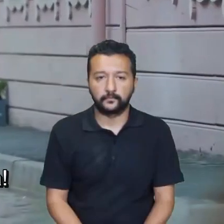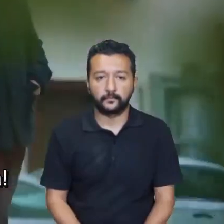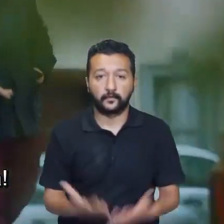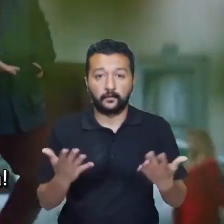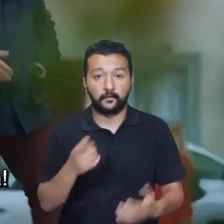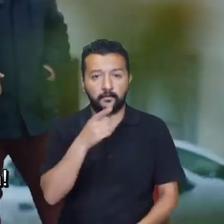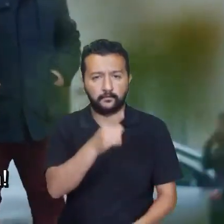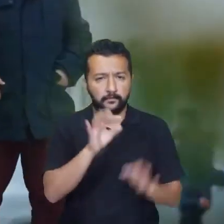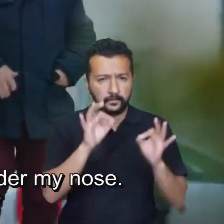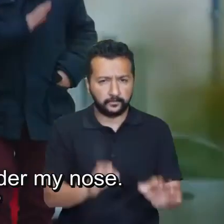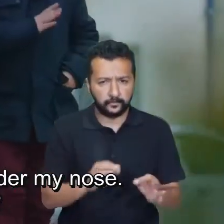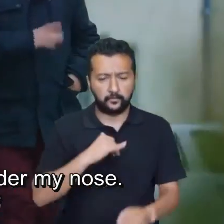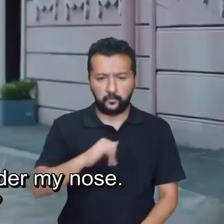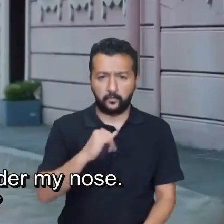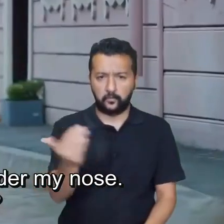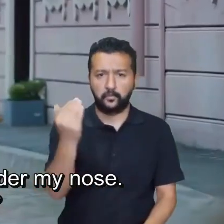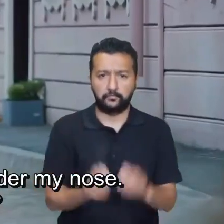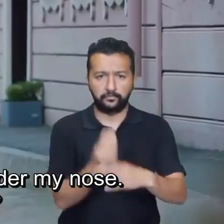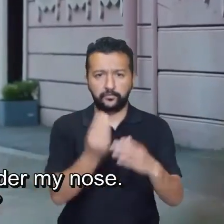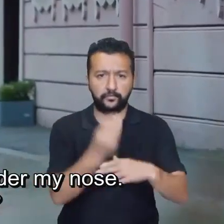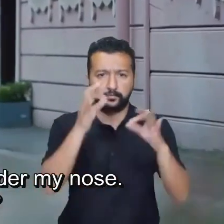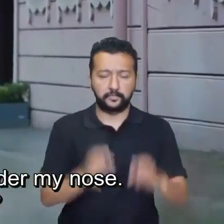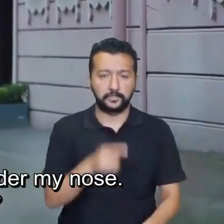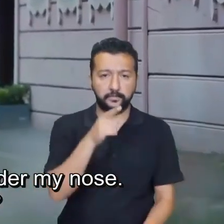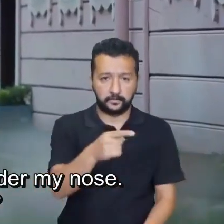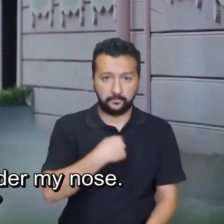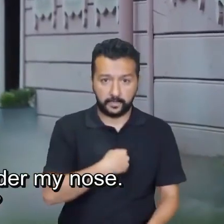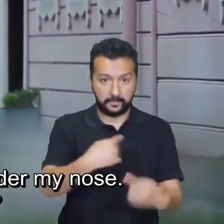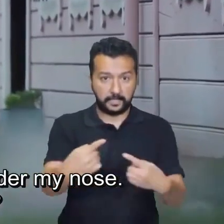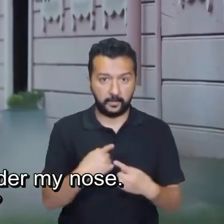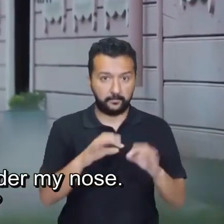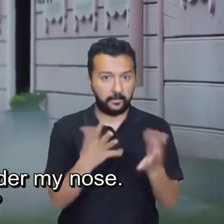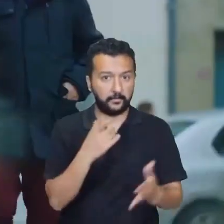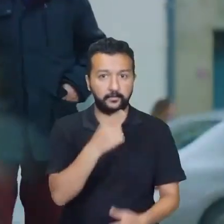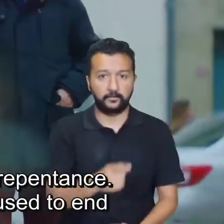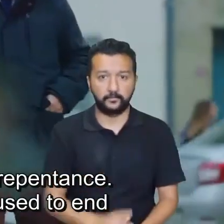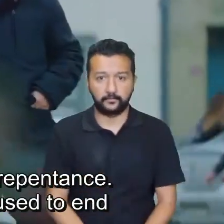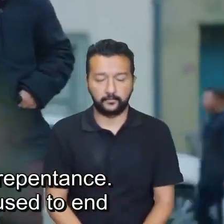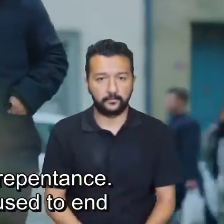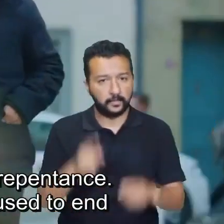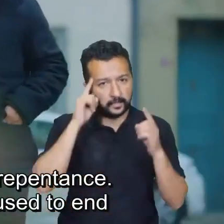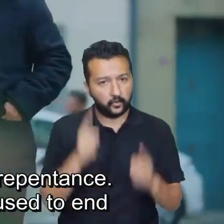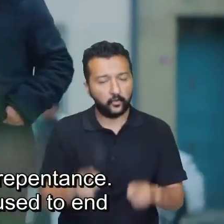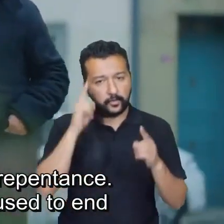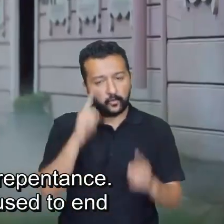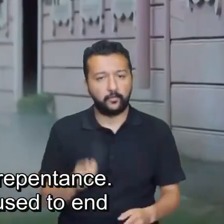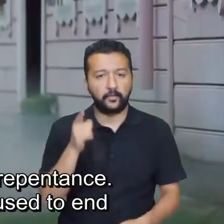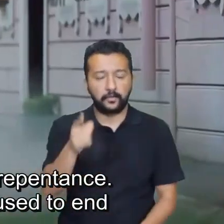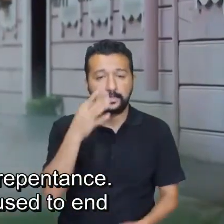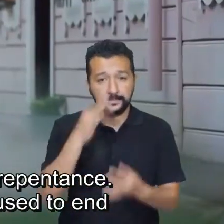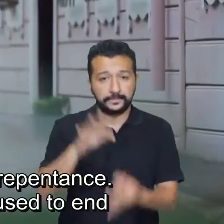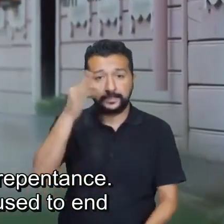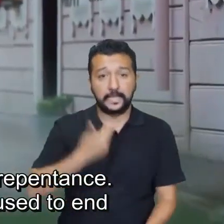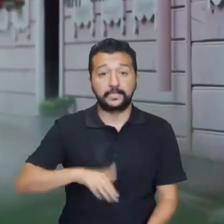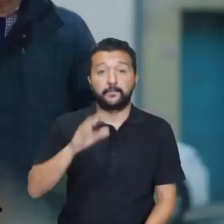Aa, bu da iyice burnumun dibinde bitmeye başladı. Ve beni mi takip ediyor ne? Tövbe tövbe.